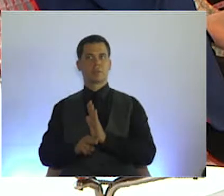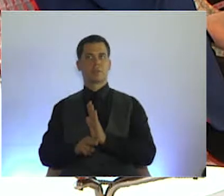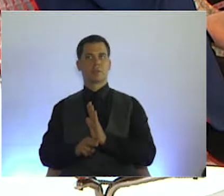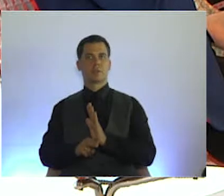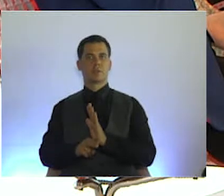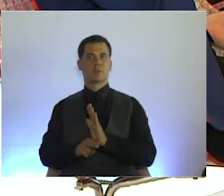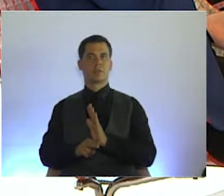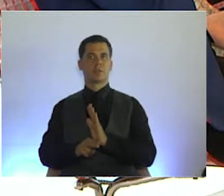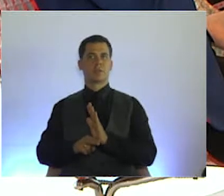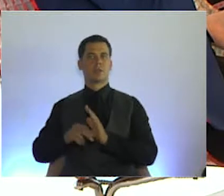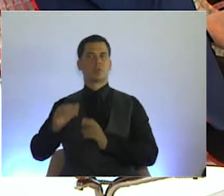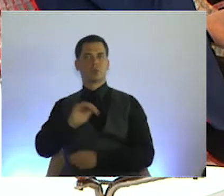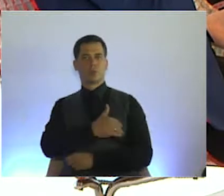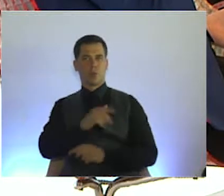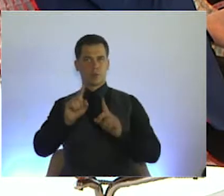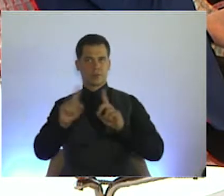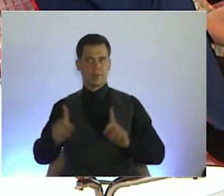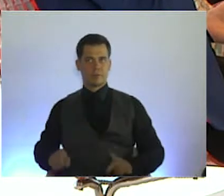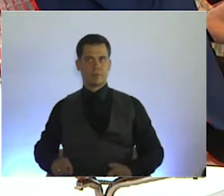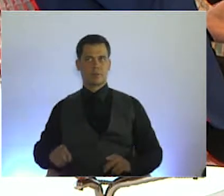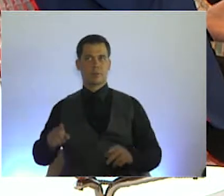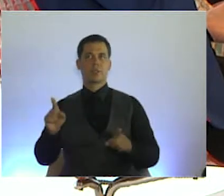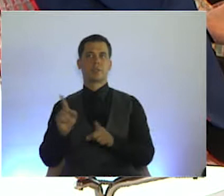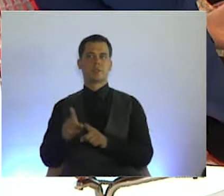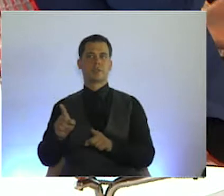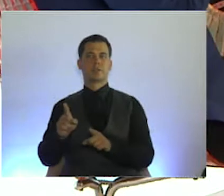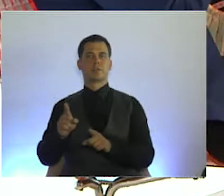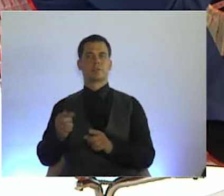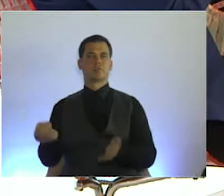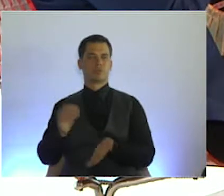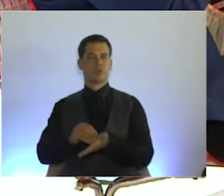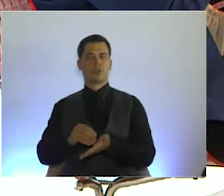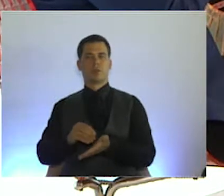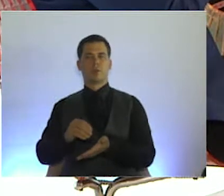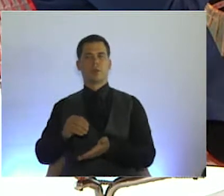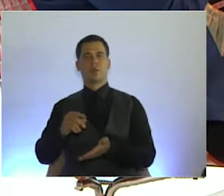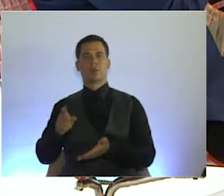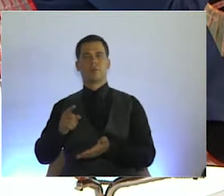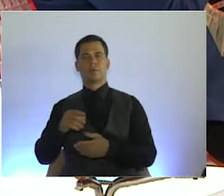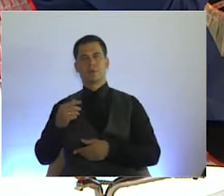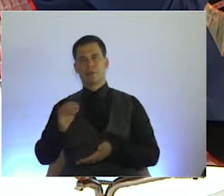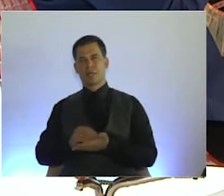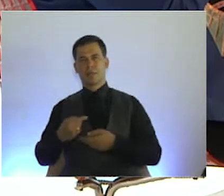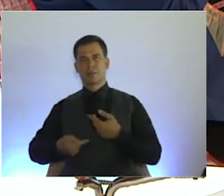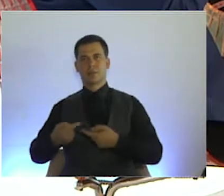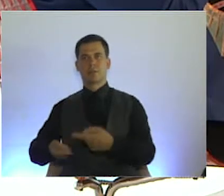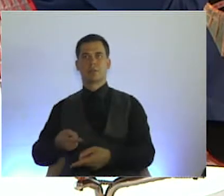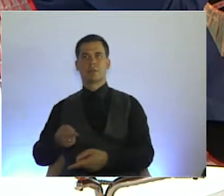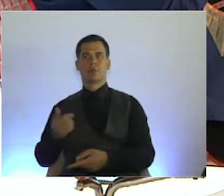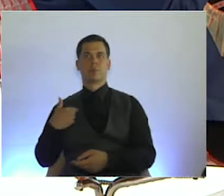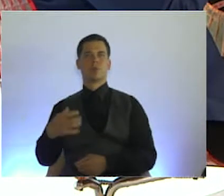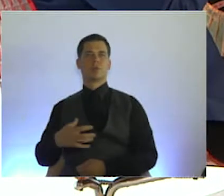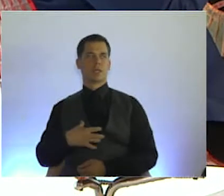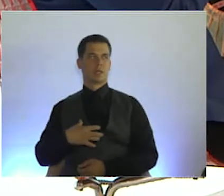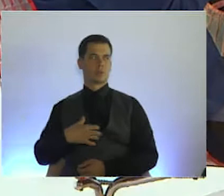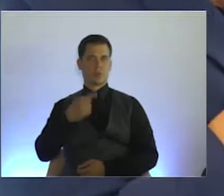właśnie w kierunku szkolnictwa zawodowego, że oprócz może takich tych tradycyjnych zawodach, o których pan dyrektor